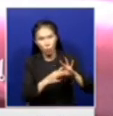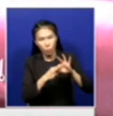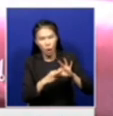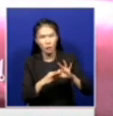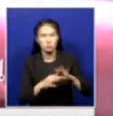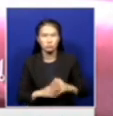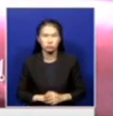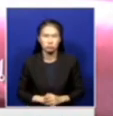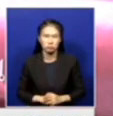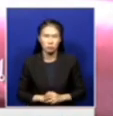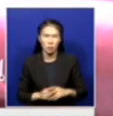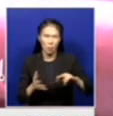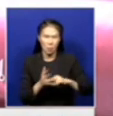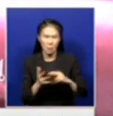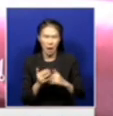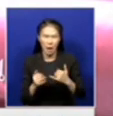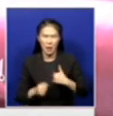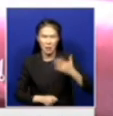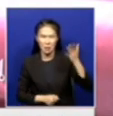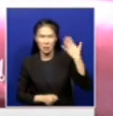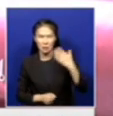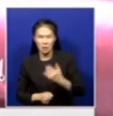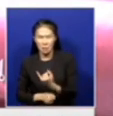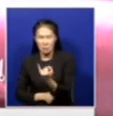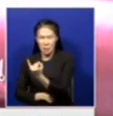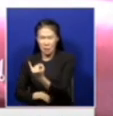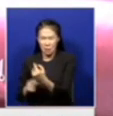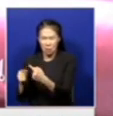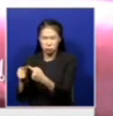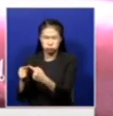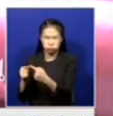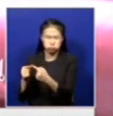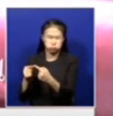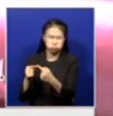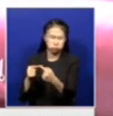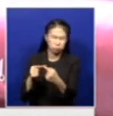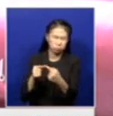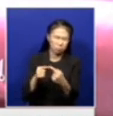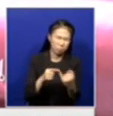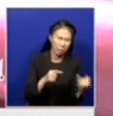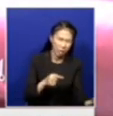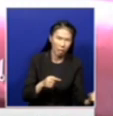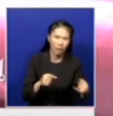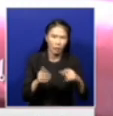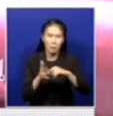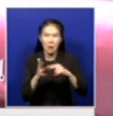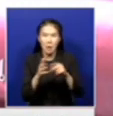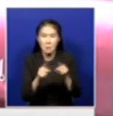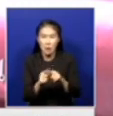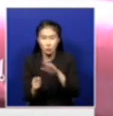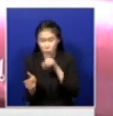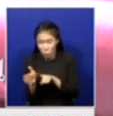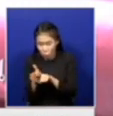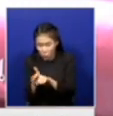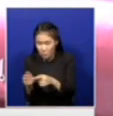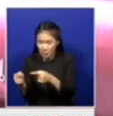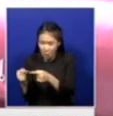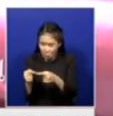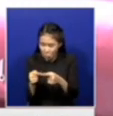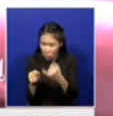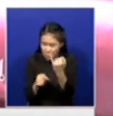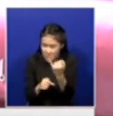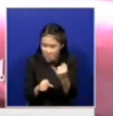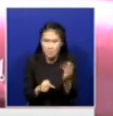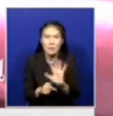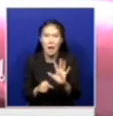ของประเทศไทยย่ำแย่ต่อเนื่องมายาวนานนะครับไม่ได้เกิดขึ้นภายหลังโควิดเศรษฐกิจไทยได้รับความเสียหายจากการบ